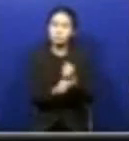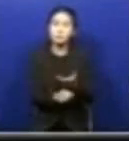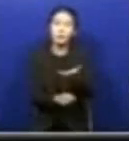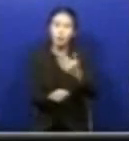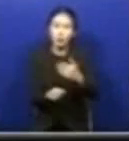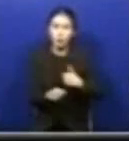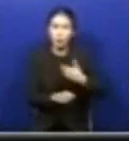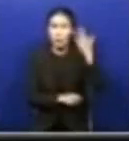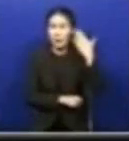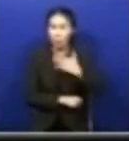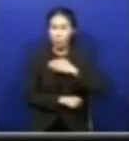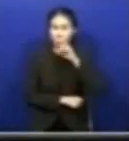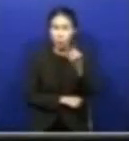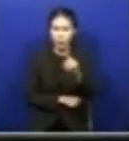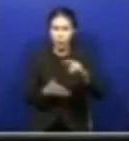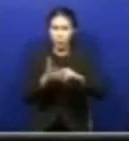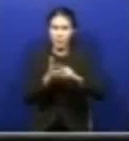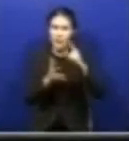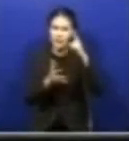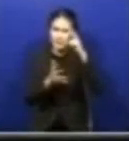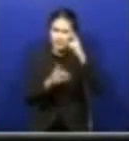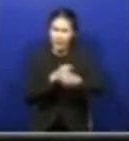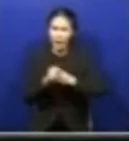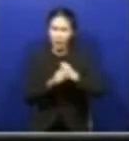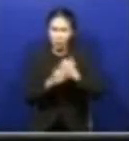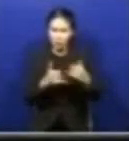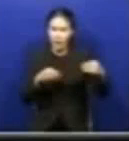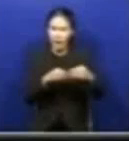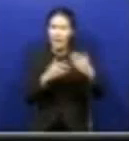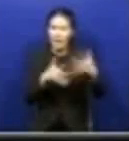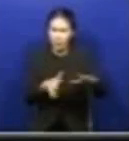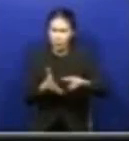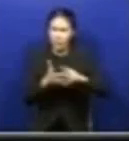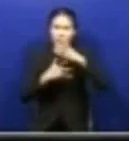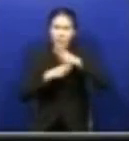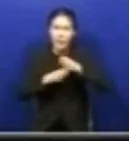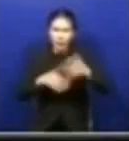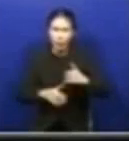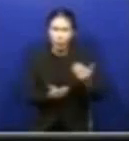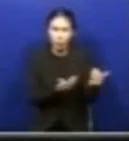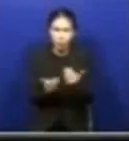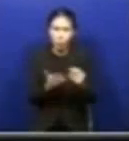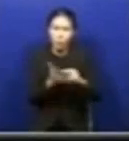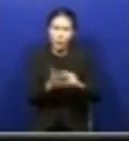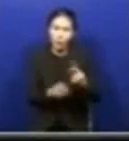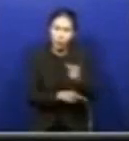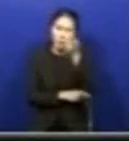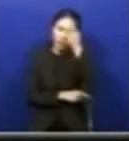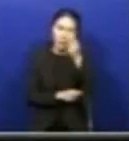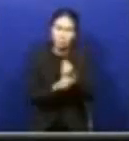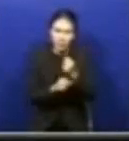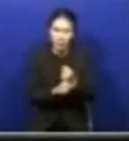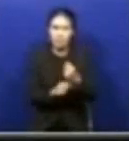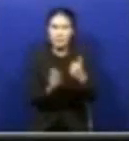ววันก่อนผมอภิปรายว่าผมอยู่ไม่ขี่ผืนผ้าแล้วครับลูกผมก็มาใช้ชะตากรรมมาช